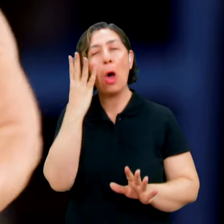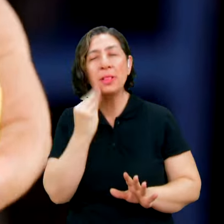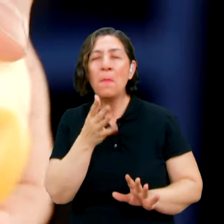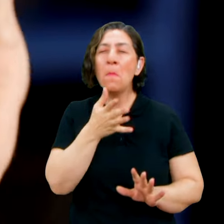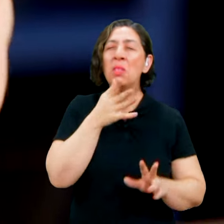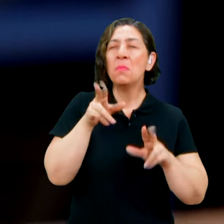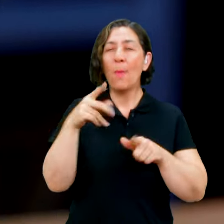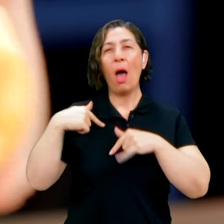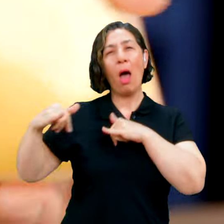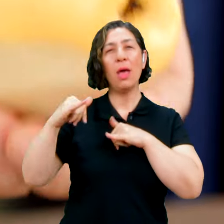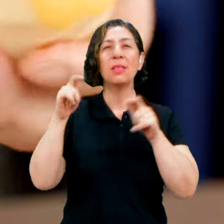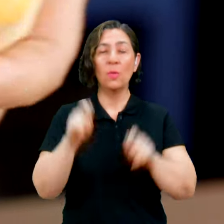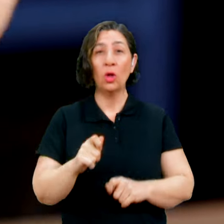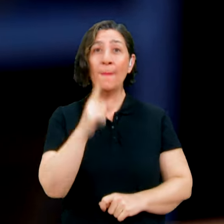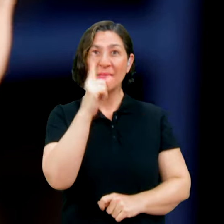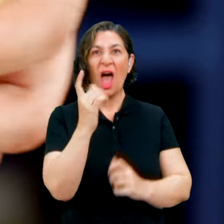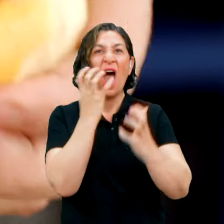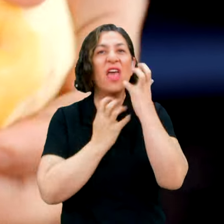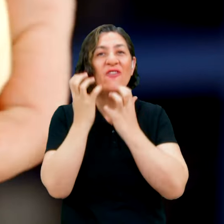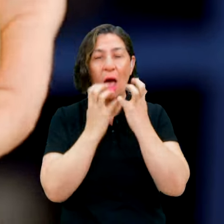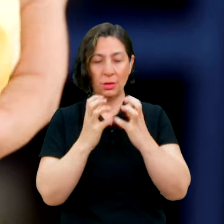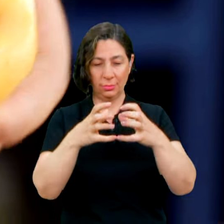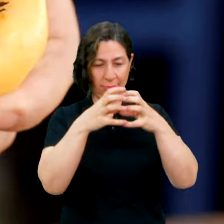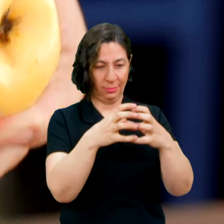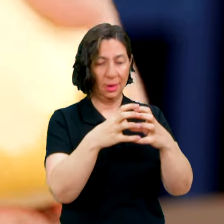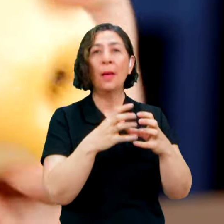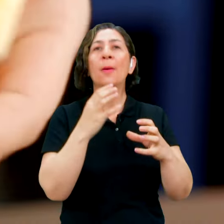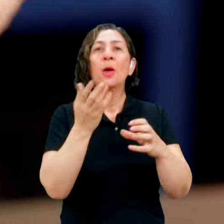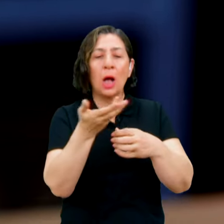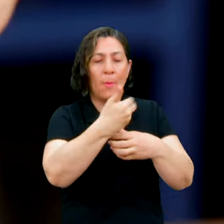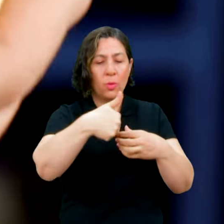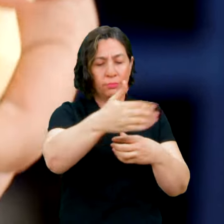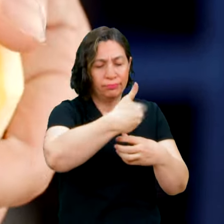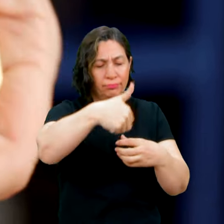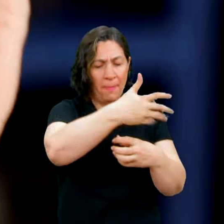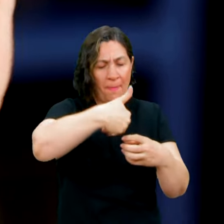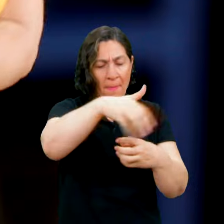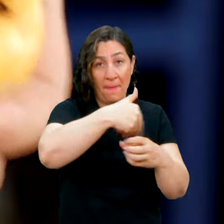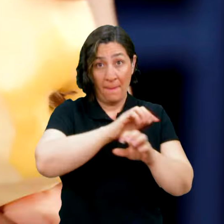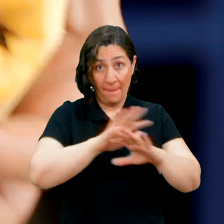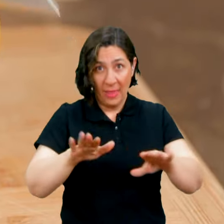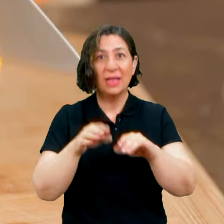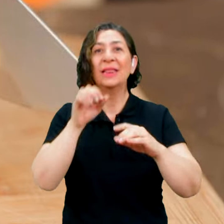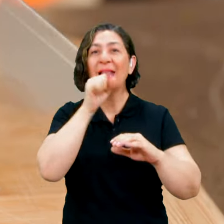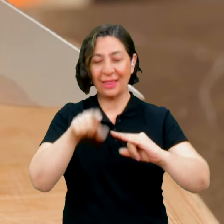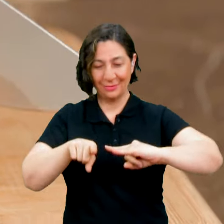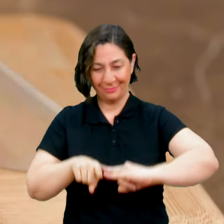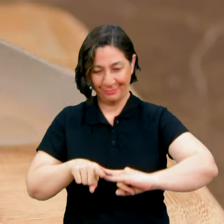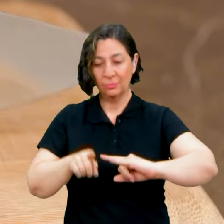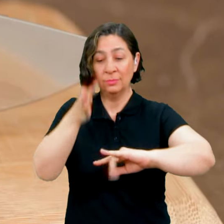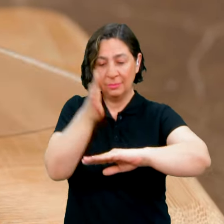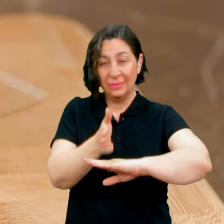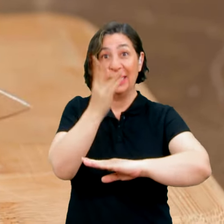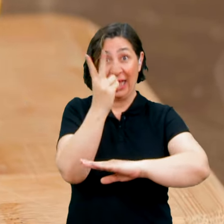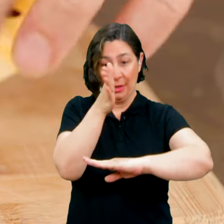bildiğim kadarıyla o da benim yaptığım gibi yapıyordu. Bir tane ayvayı aldım ve kabuklarını böyle güzelce soydum. Kesme tahtamın